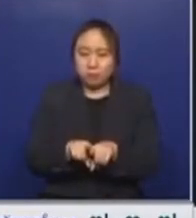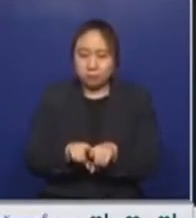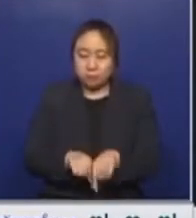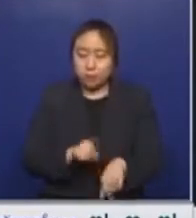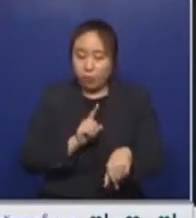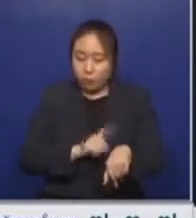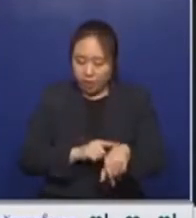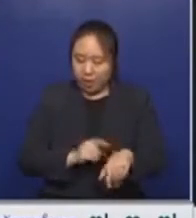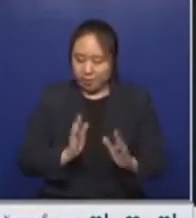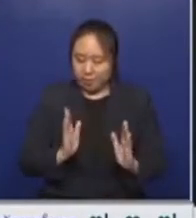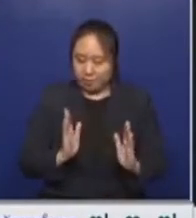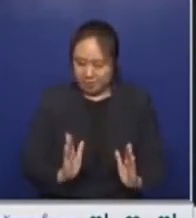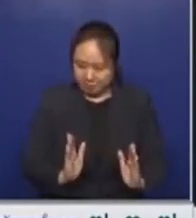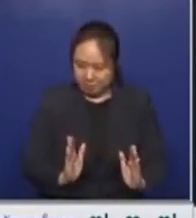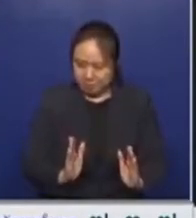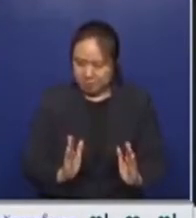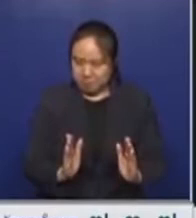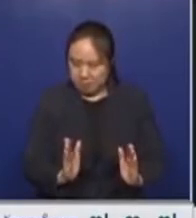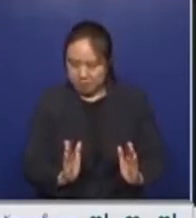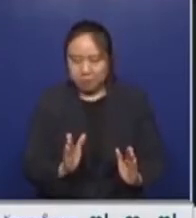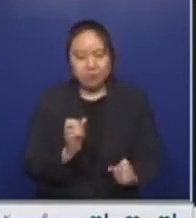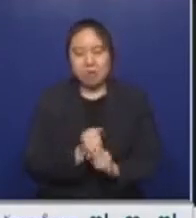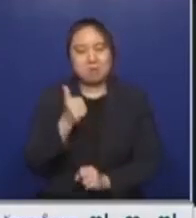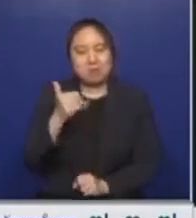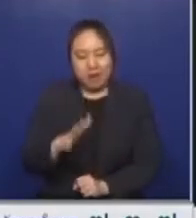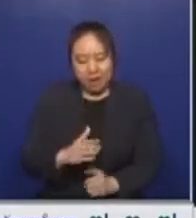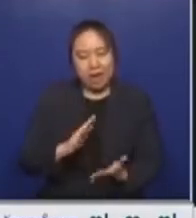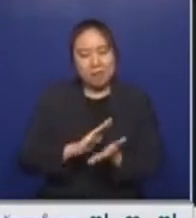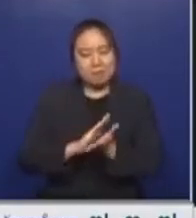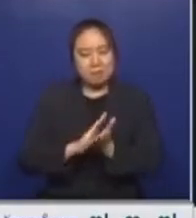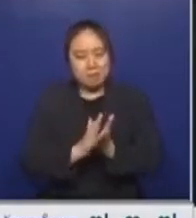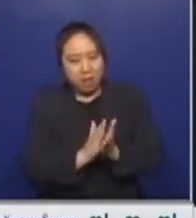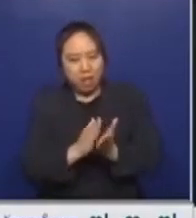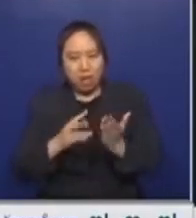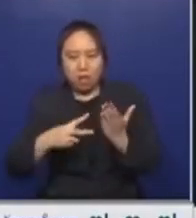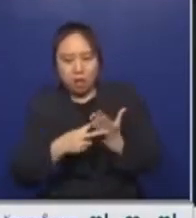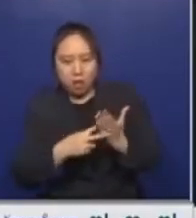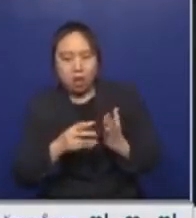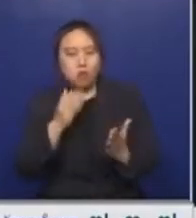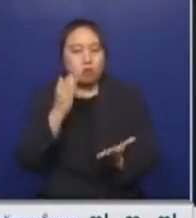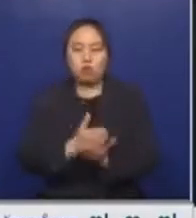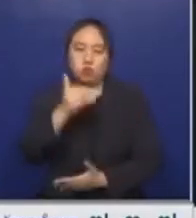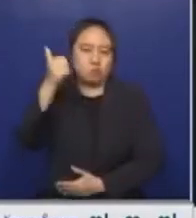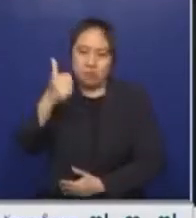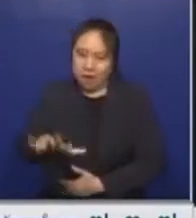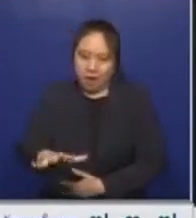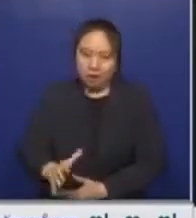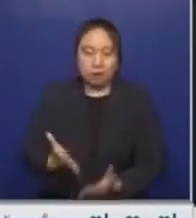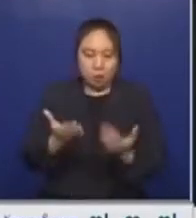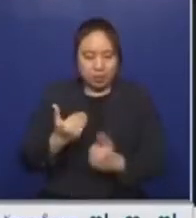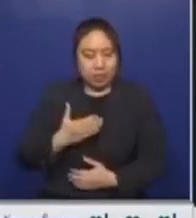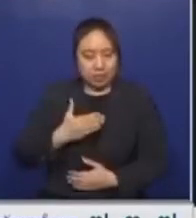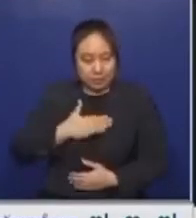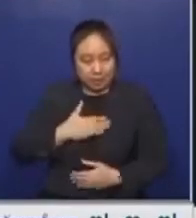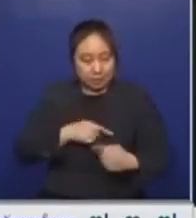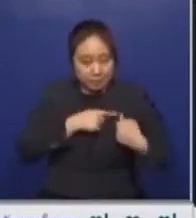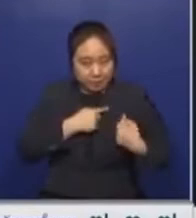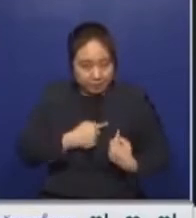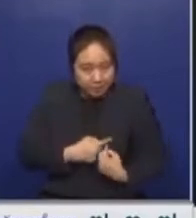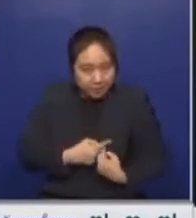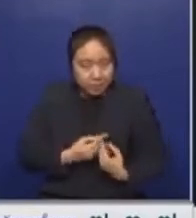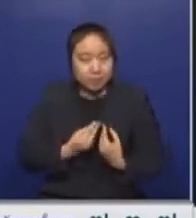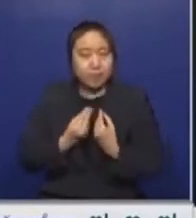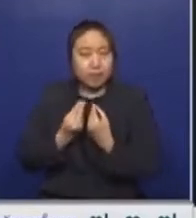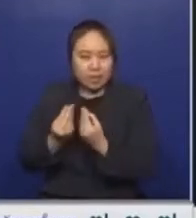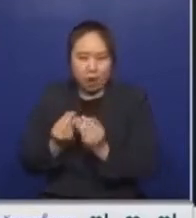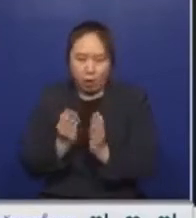าเนี่ยมันอยู่ที่เดิมนะคะไม่สามารถหยุดการเปลี่ยนแปลงไปได้อีกต่อไปแล้วค่ะดิฉันขอส่งมิตรไมตรีจิตนะคะ